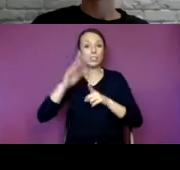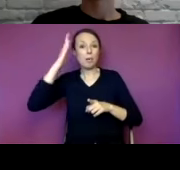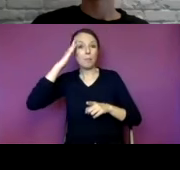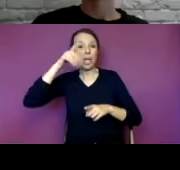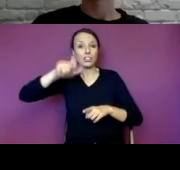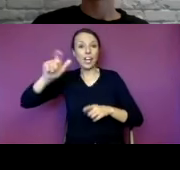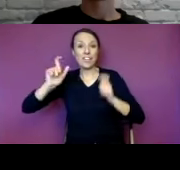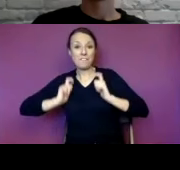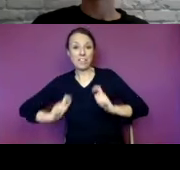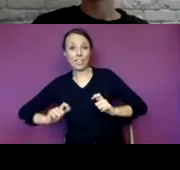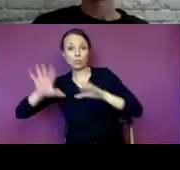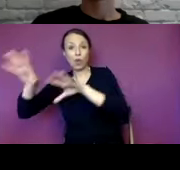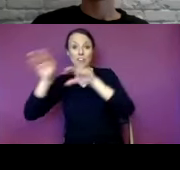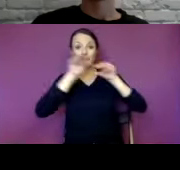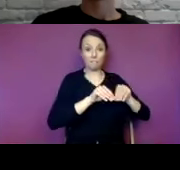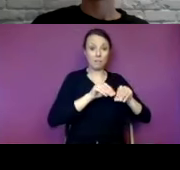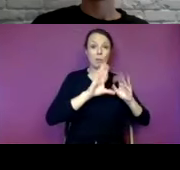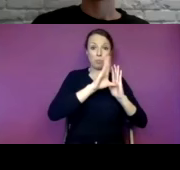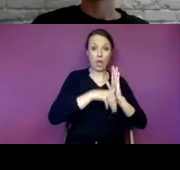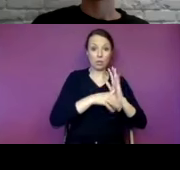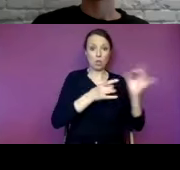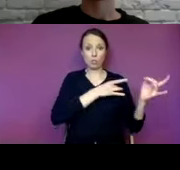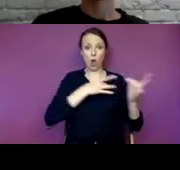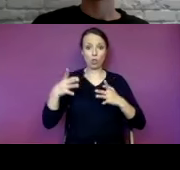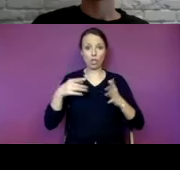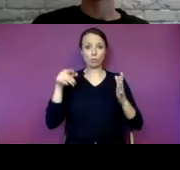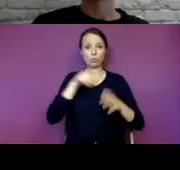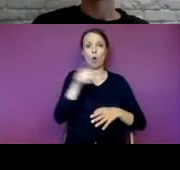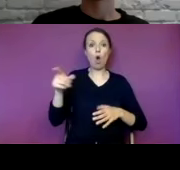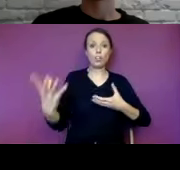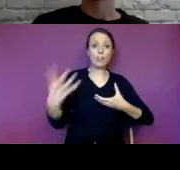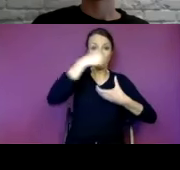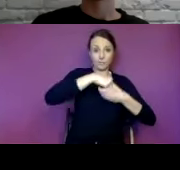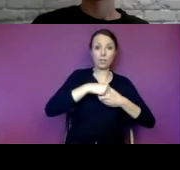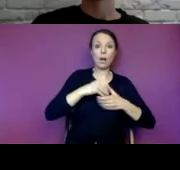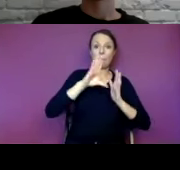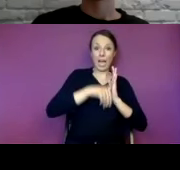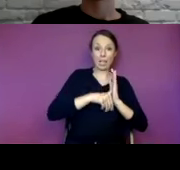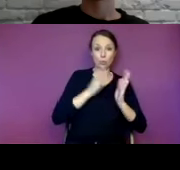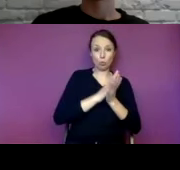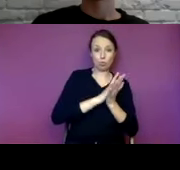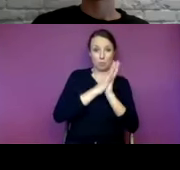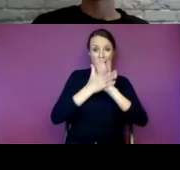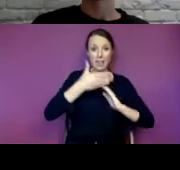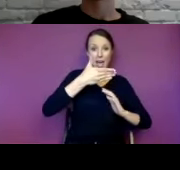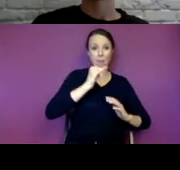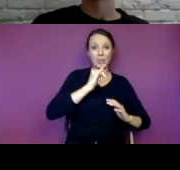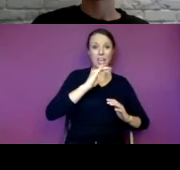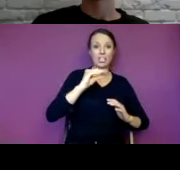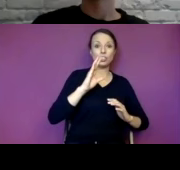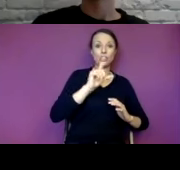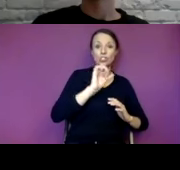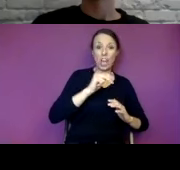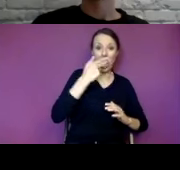się stają mieszczanami, przynoszą pewien styl życia, pewien sposób życia, prawda? I przynoszą pewne zachowanie i dopiero w czasie te zachowania